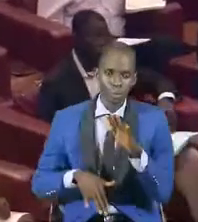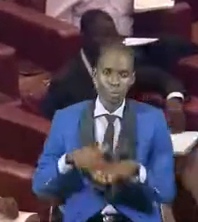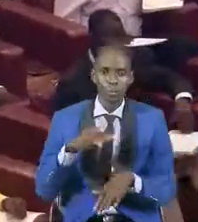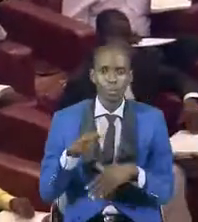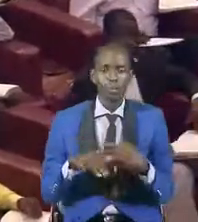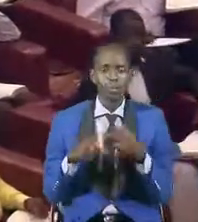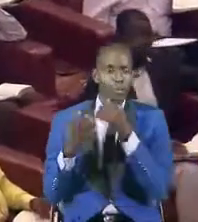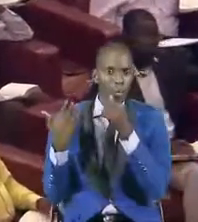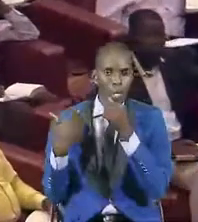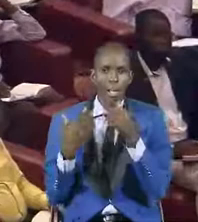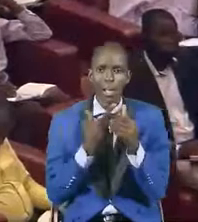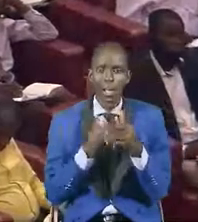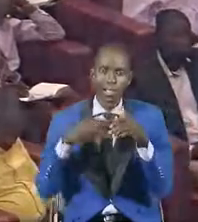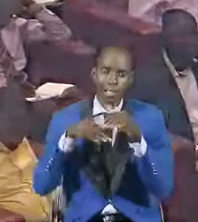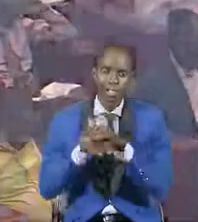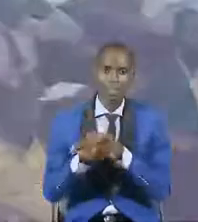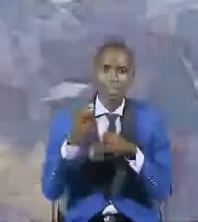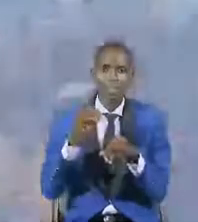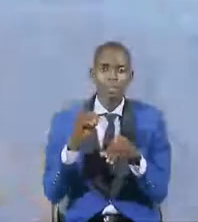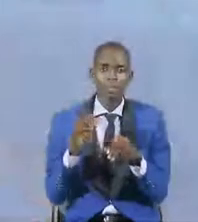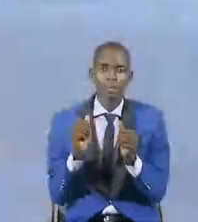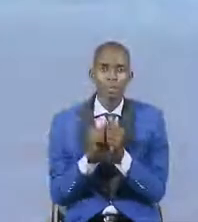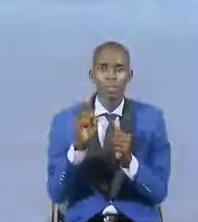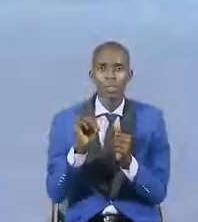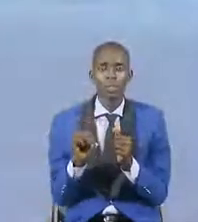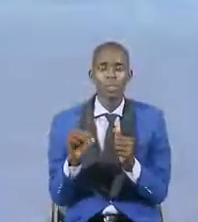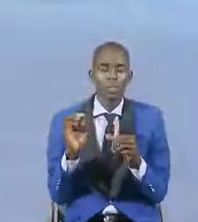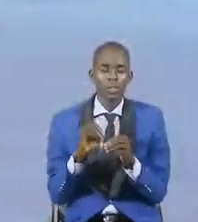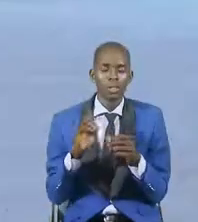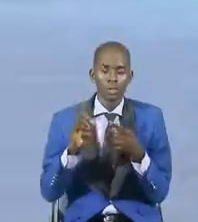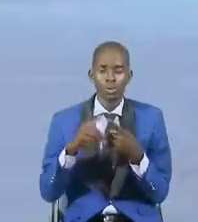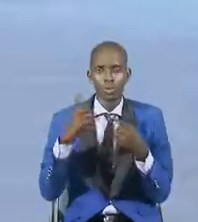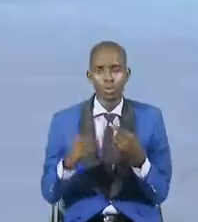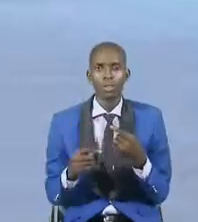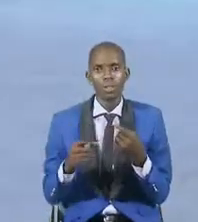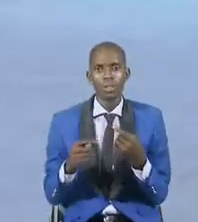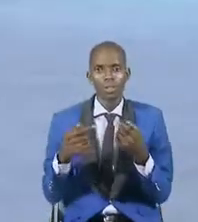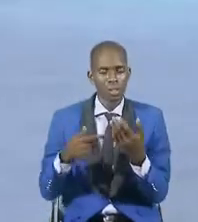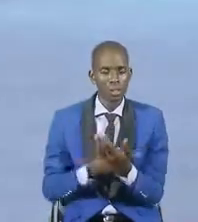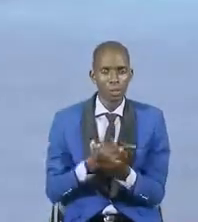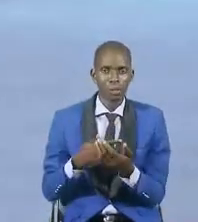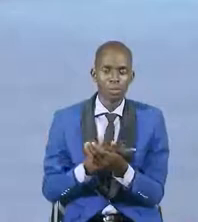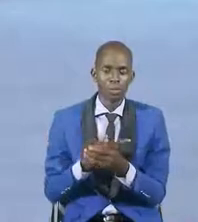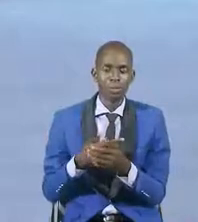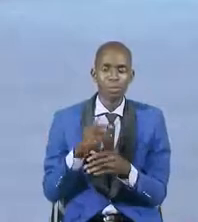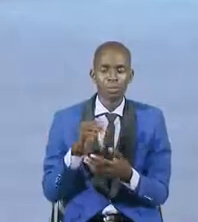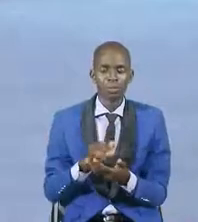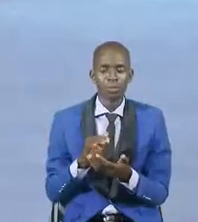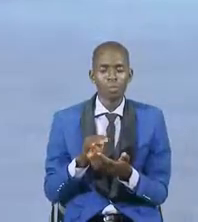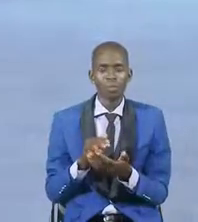il se mit à marcher. Il entra avec eux dans le temple, marchant,